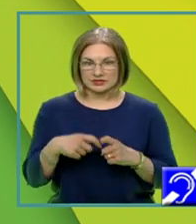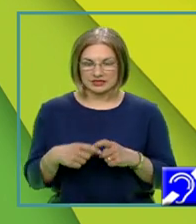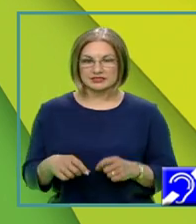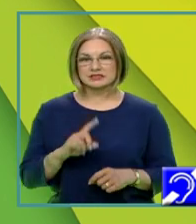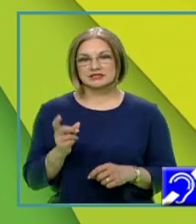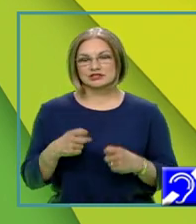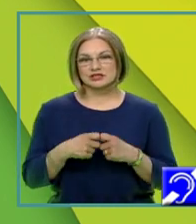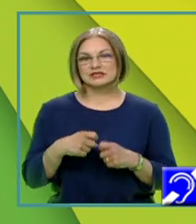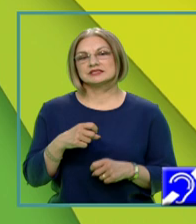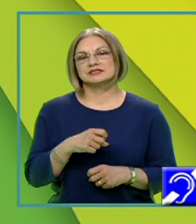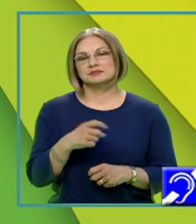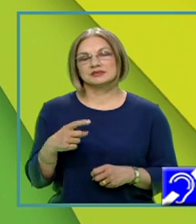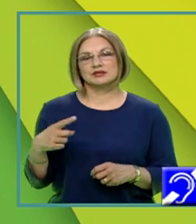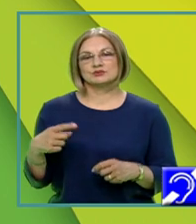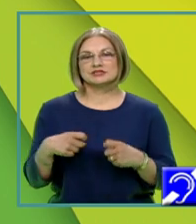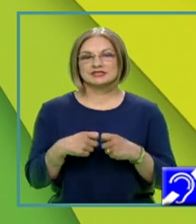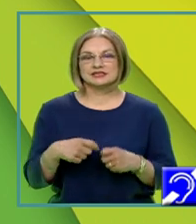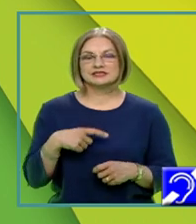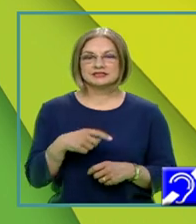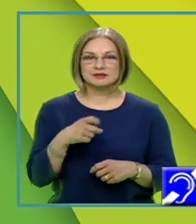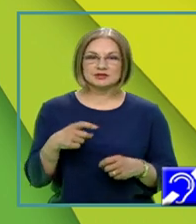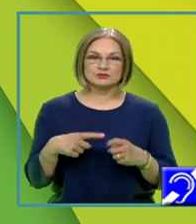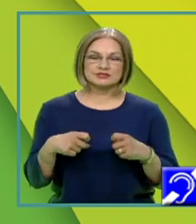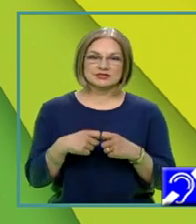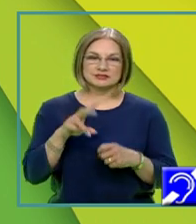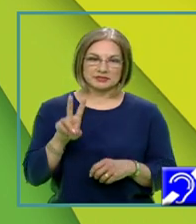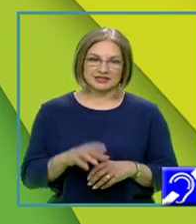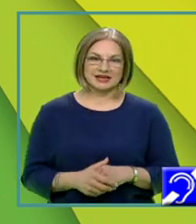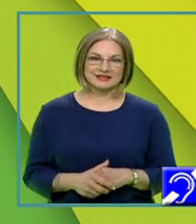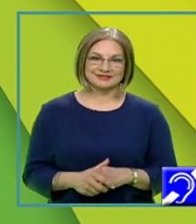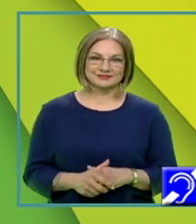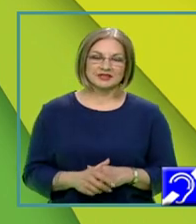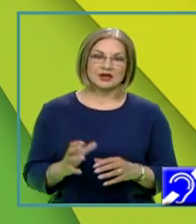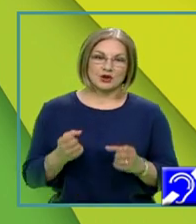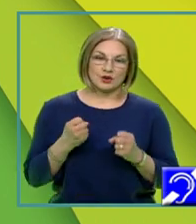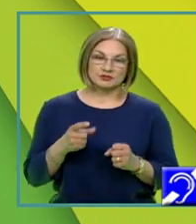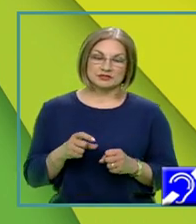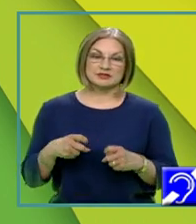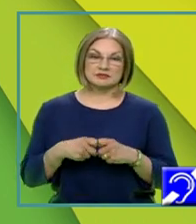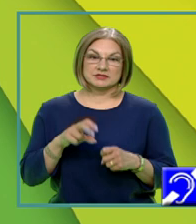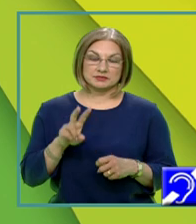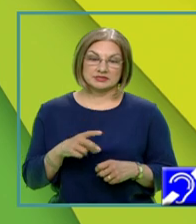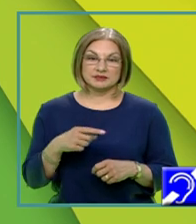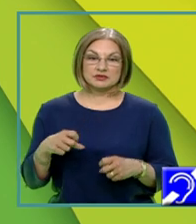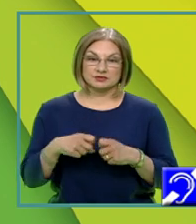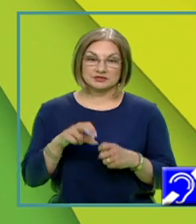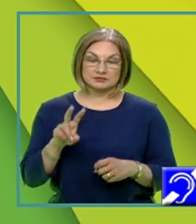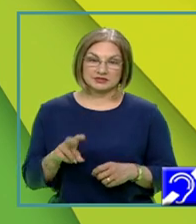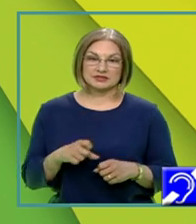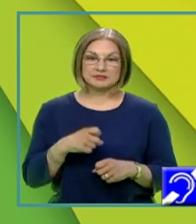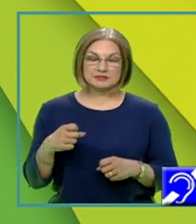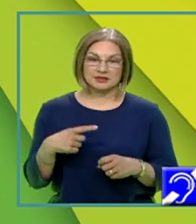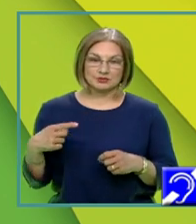x ori minus x este minus x pătrat și Deci vom obține x pătrat minus x pătrat minus